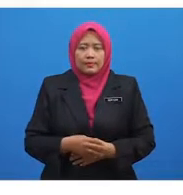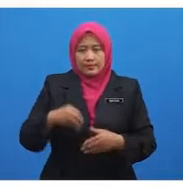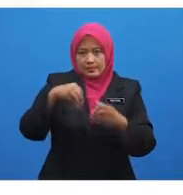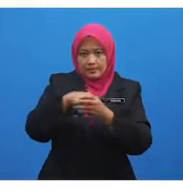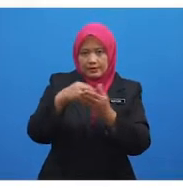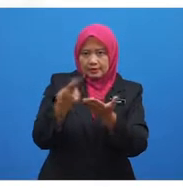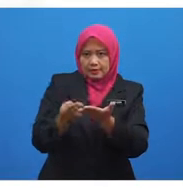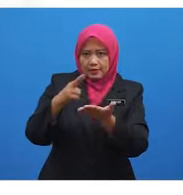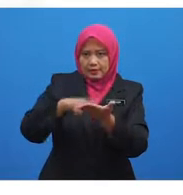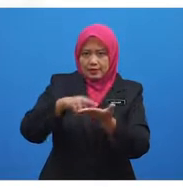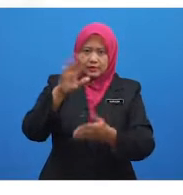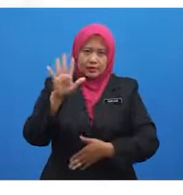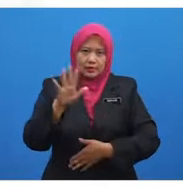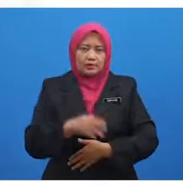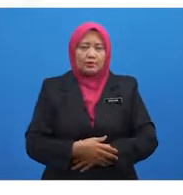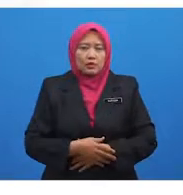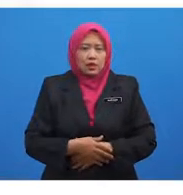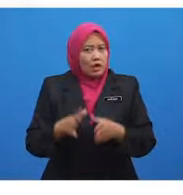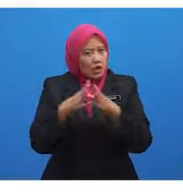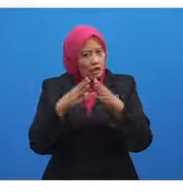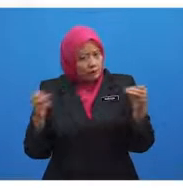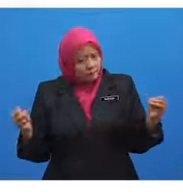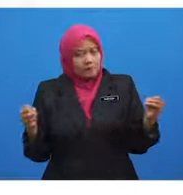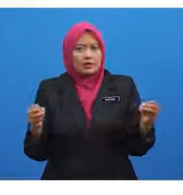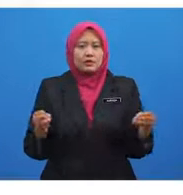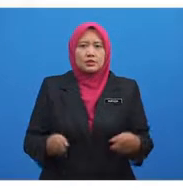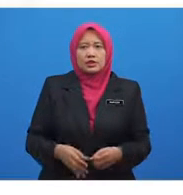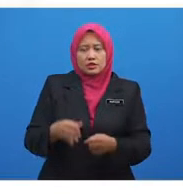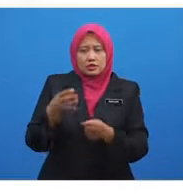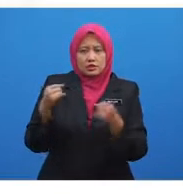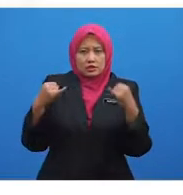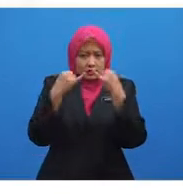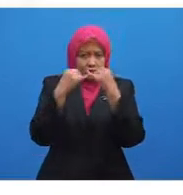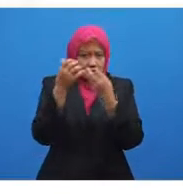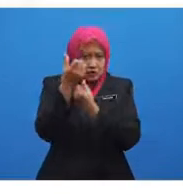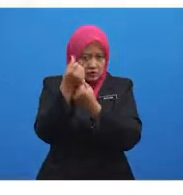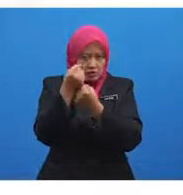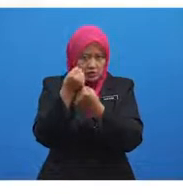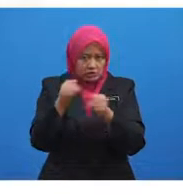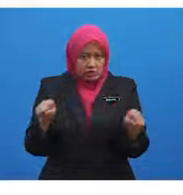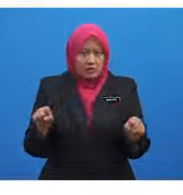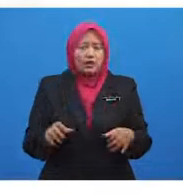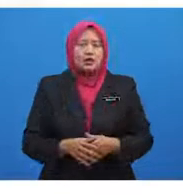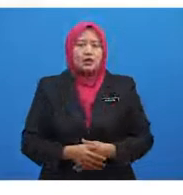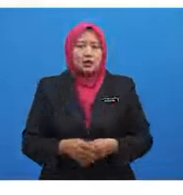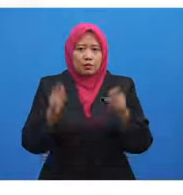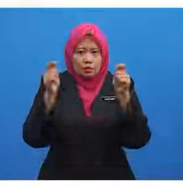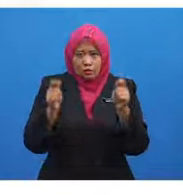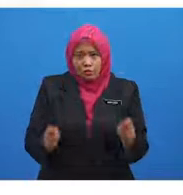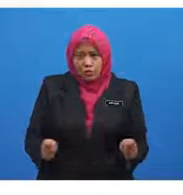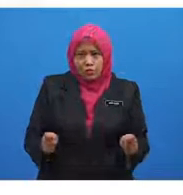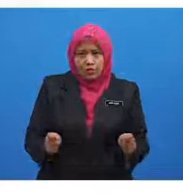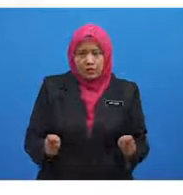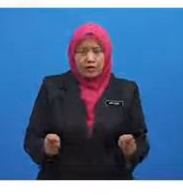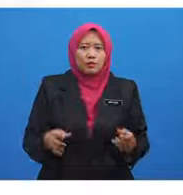kelima, sebaik-baik sahaja istana itu siap, tukang yang ditugaskan untuk membina istana itu